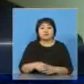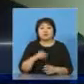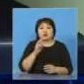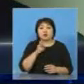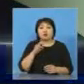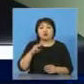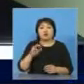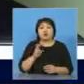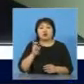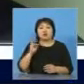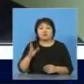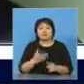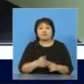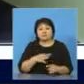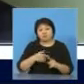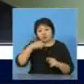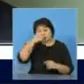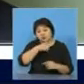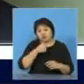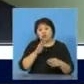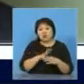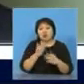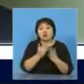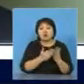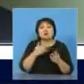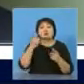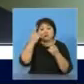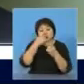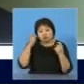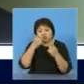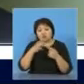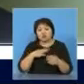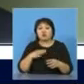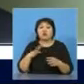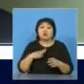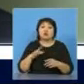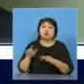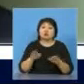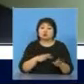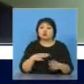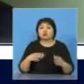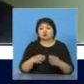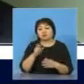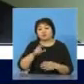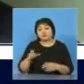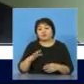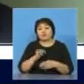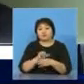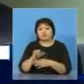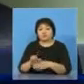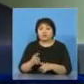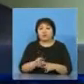Қасым-Жомарт Кемелұлы Тоқаевтың биылғы жолдауын халық арасында насихаттау мақсатында үгіт насихаттау мүшесімен